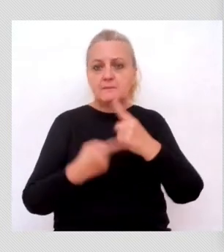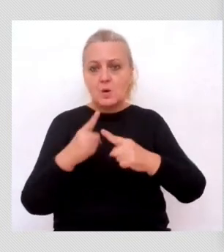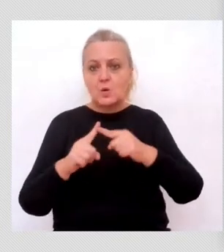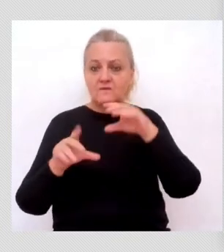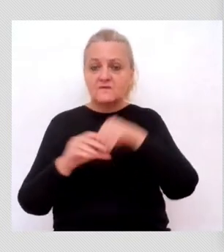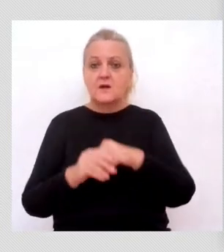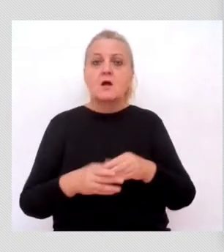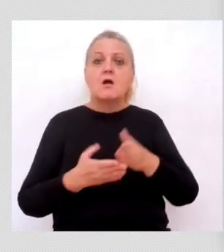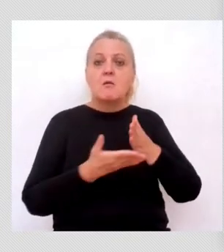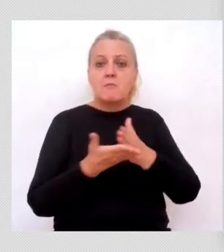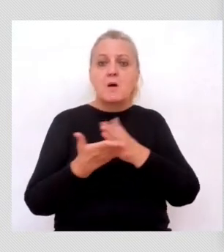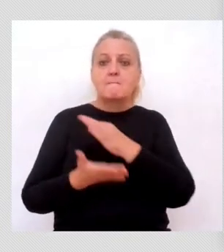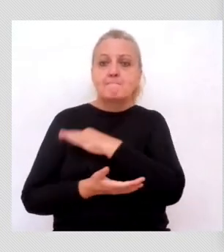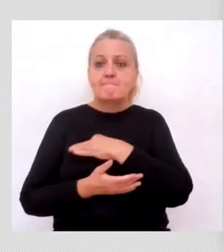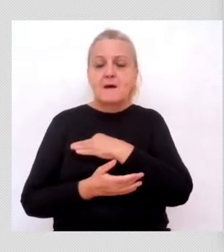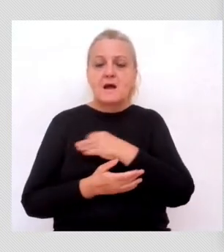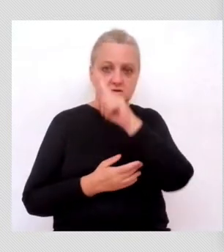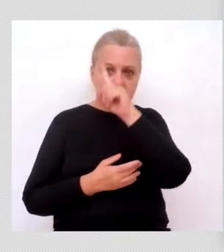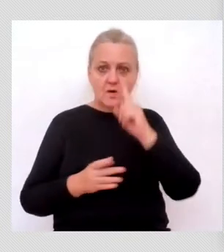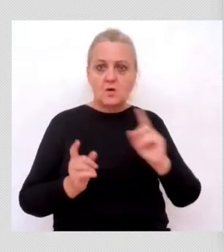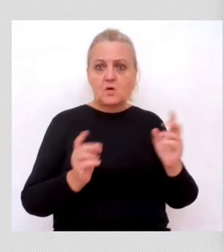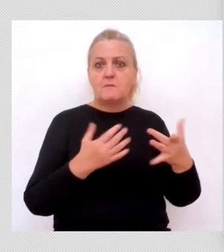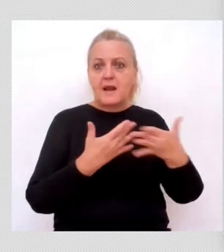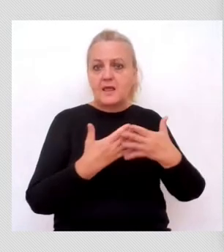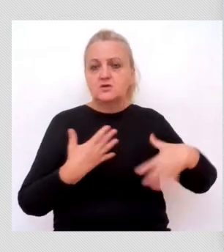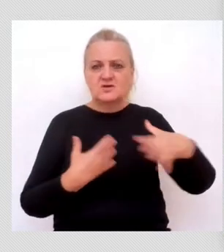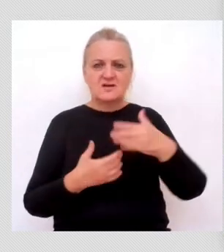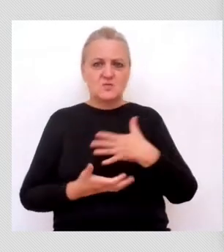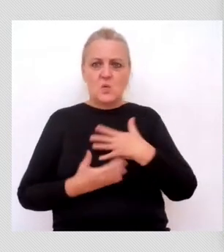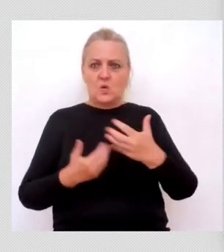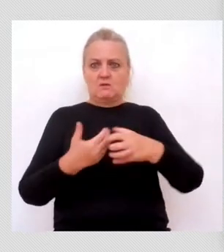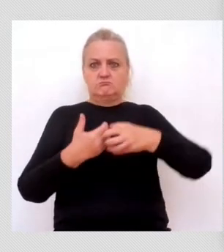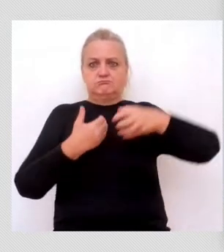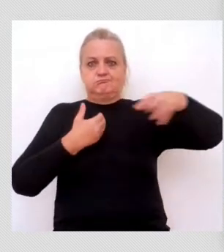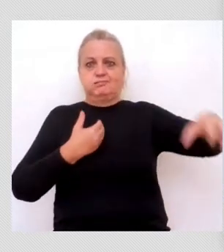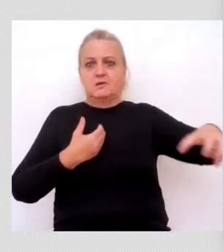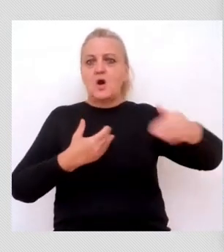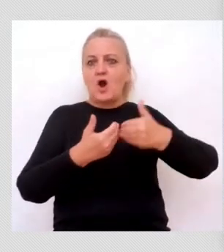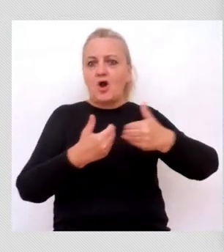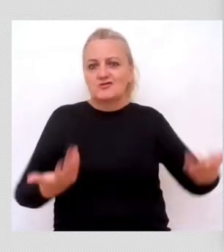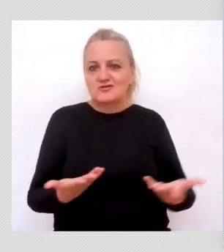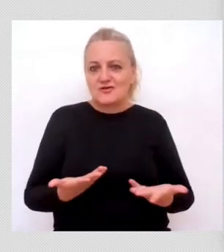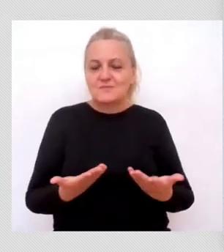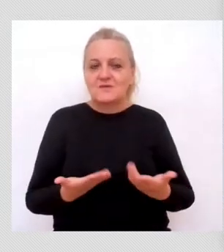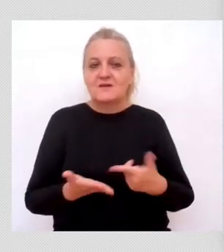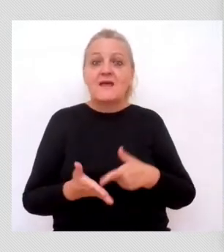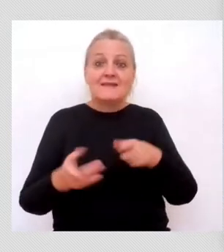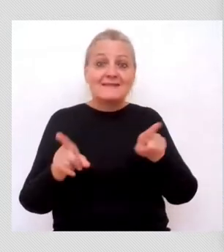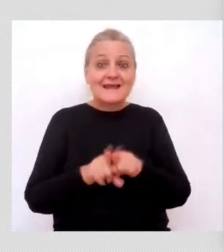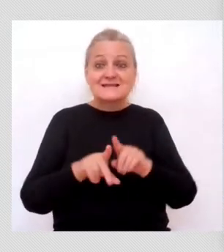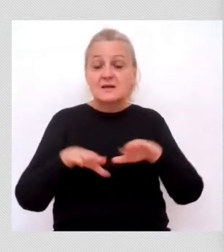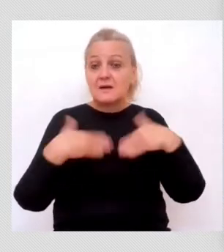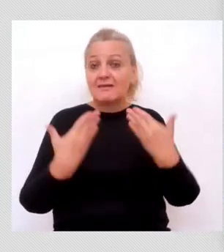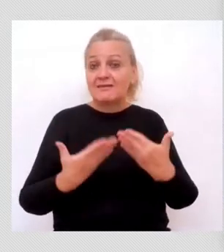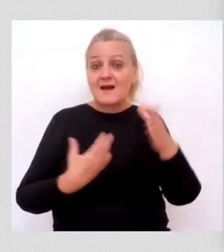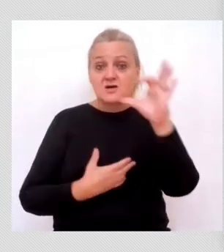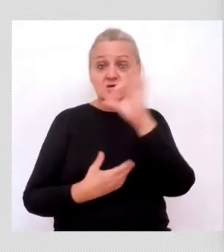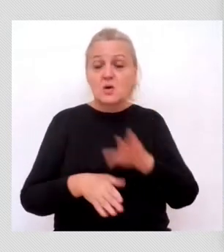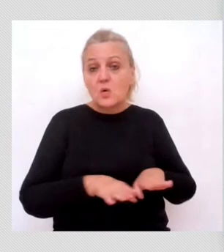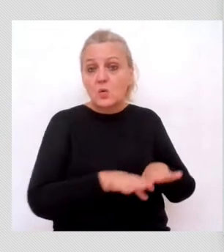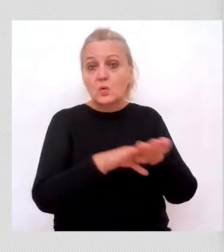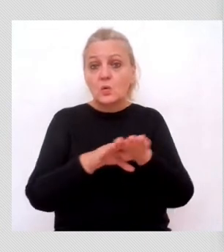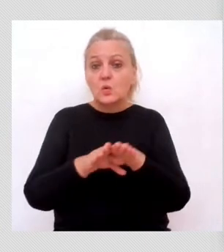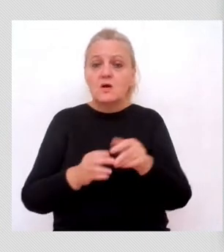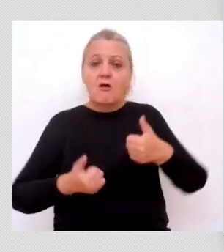partiom trochę wrócić do społeczeństwa, bo one są jednak oderwane i też no, zwiększyłoby te szanse na równość w wyścigu